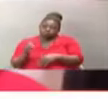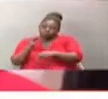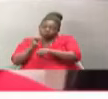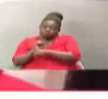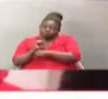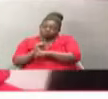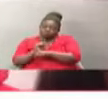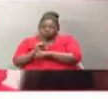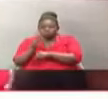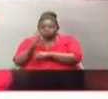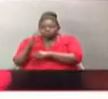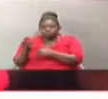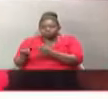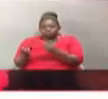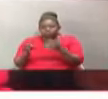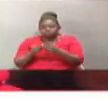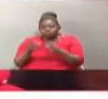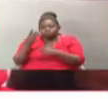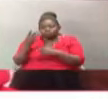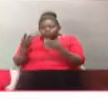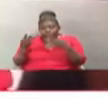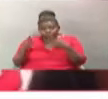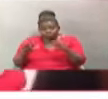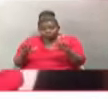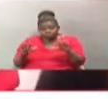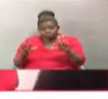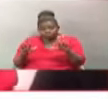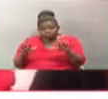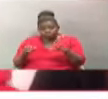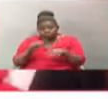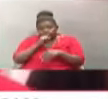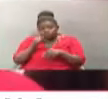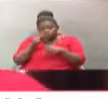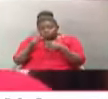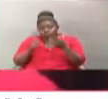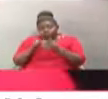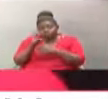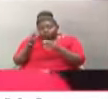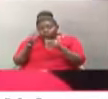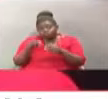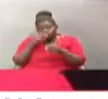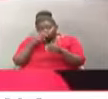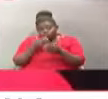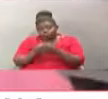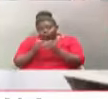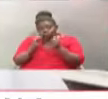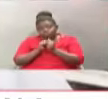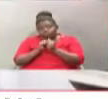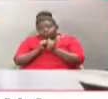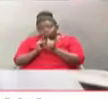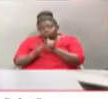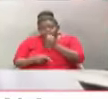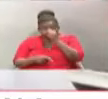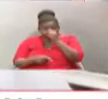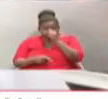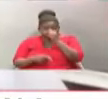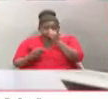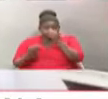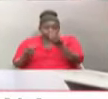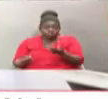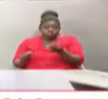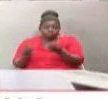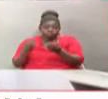Tukozeeyo asaze nti ennyana nyuse dda nyama etambudde naye nga bbeeyi si nnungi nnyo mutwalo ekyetundiddwa ku bbukya